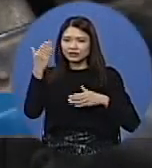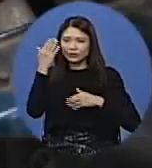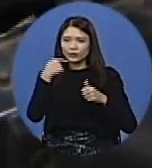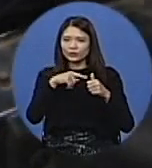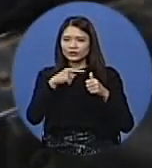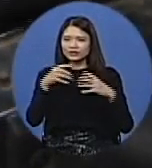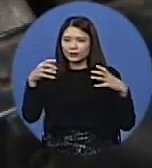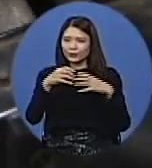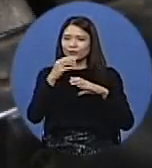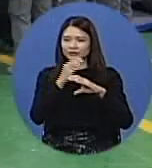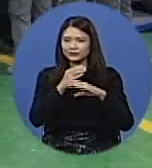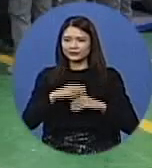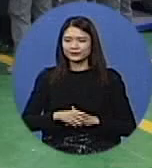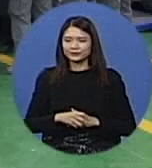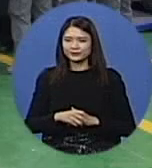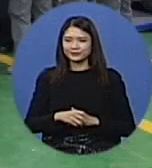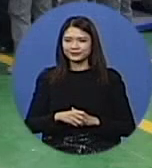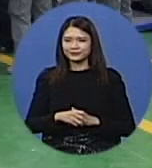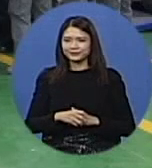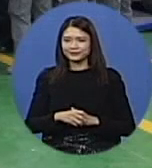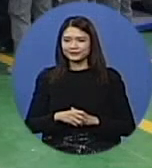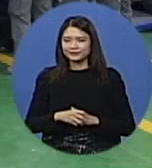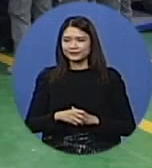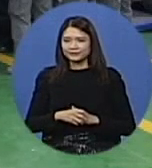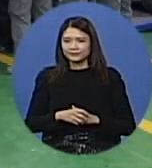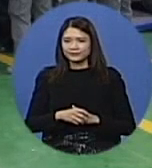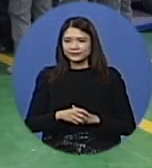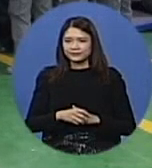내년도 교육생을 모집 중에 있습니다. 복지TV 뉴스 최현미입니다.